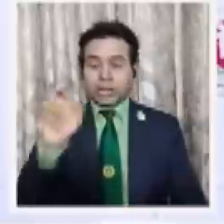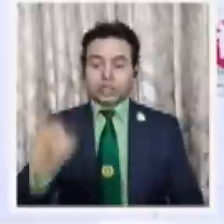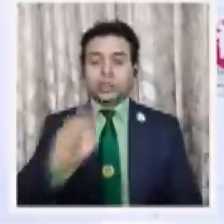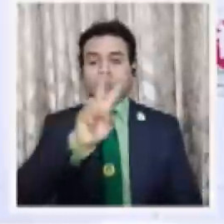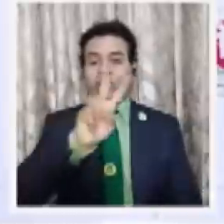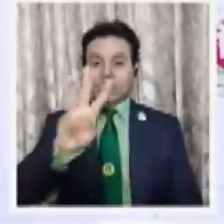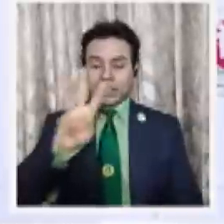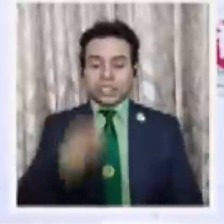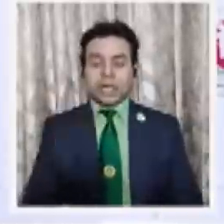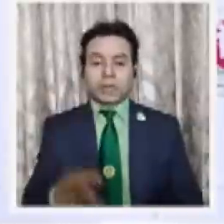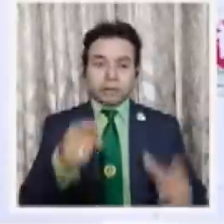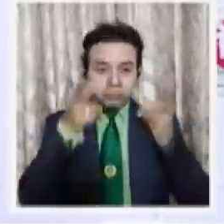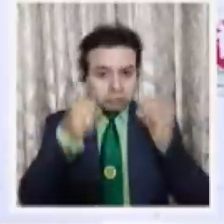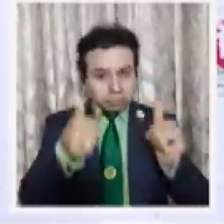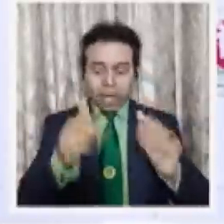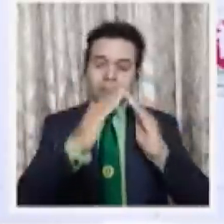পারেন।